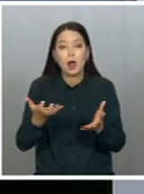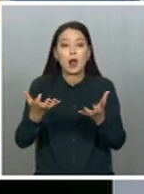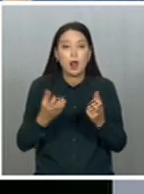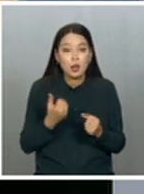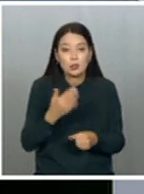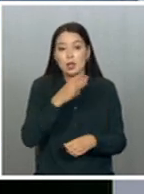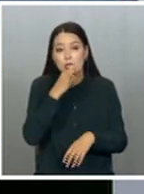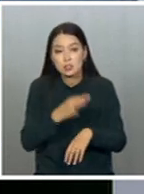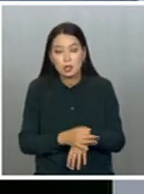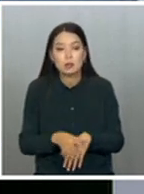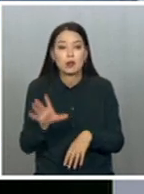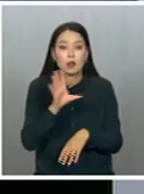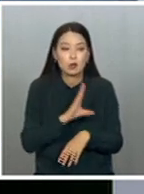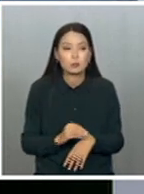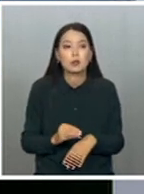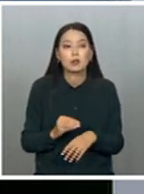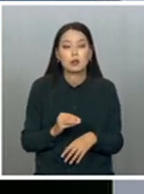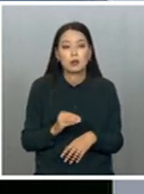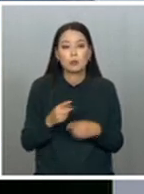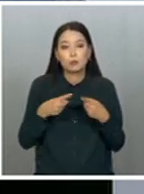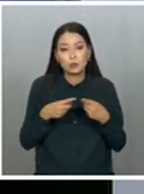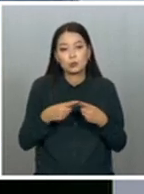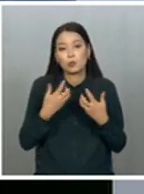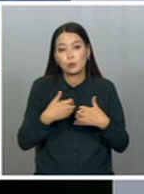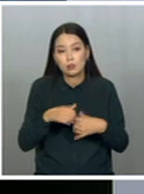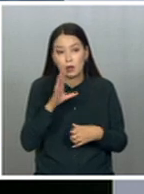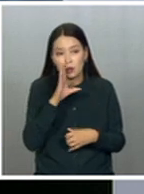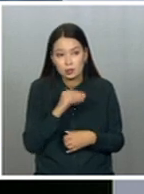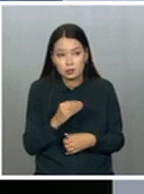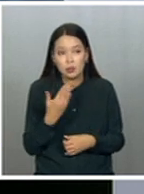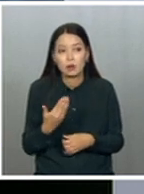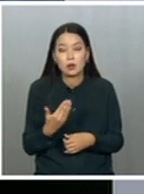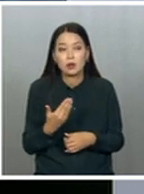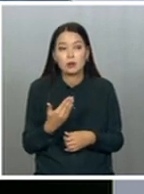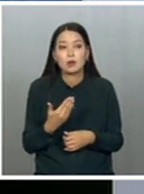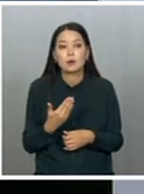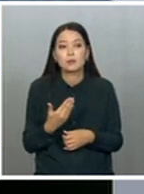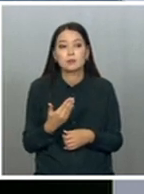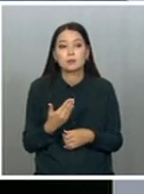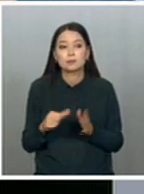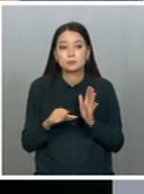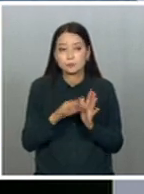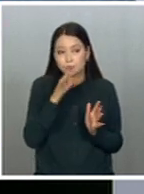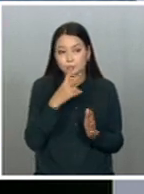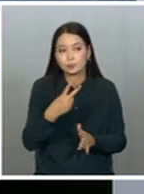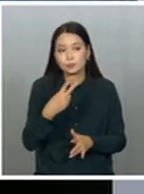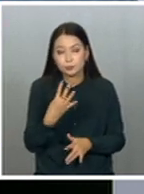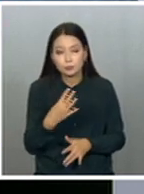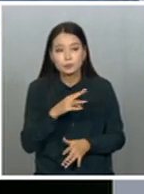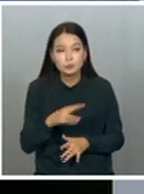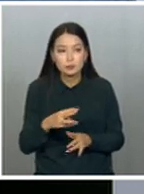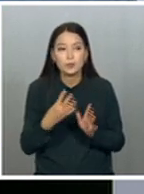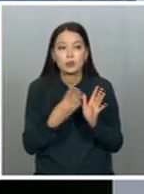сағатты бұрышпен өрнектеп алайық. Бізде 6 сағат 24 минут 96